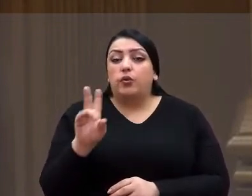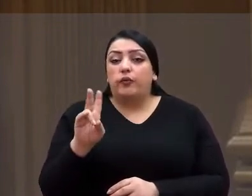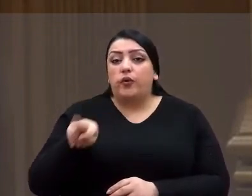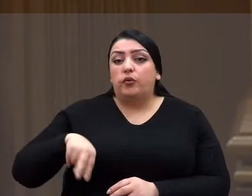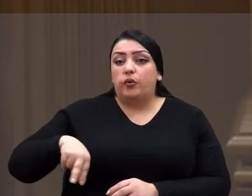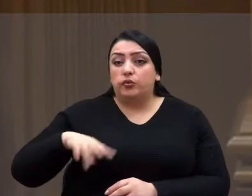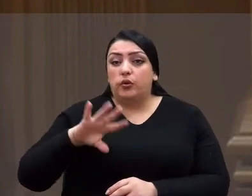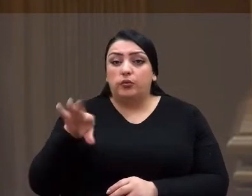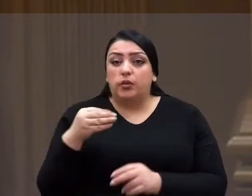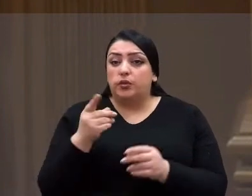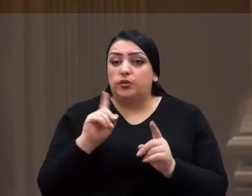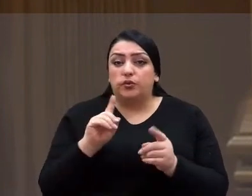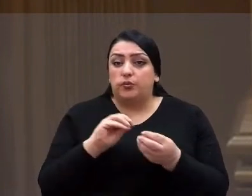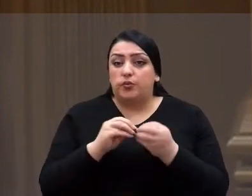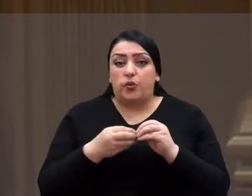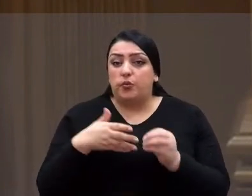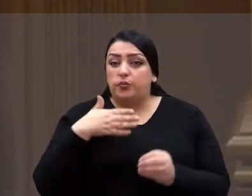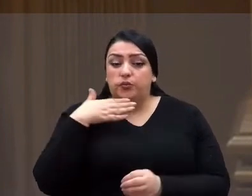ոչ մի խոչընդոտ չունի իրեն